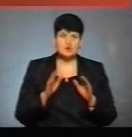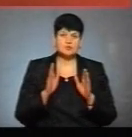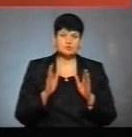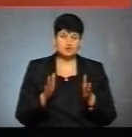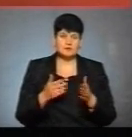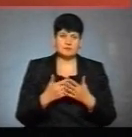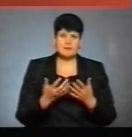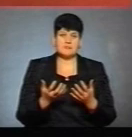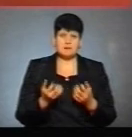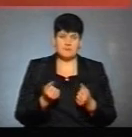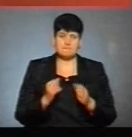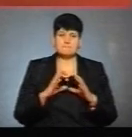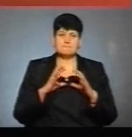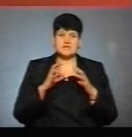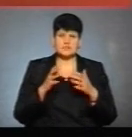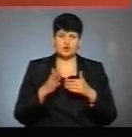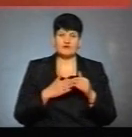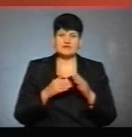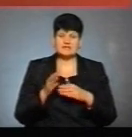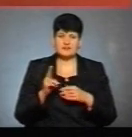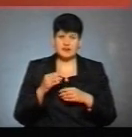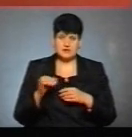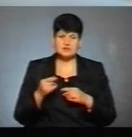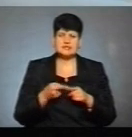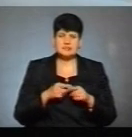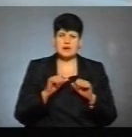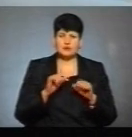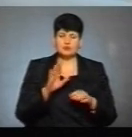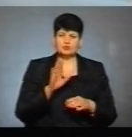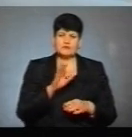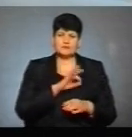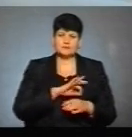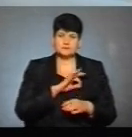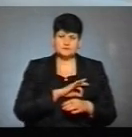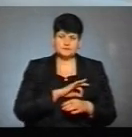якщо ми беремо ту ж саму міжнародну класифікацію, це може бути вживання з